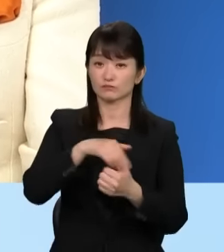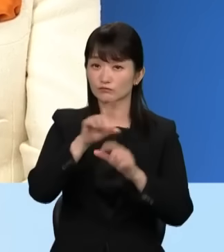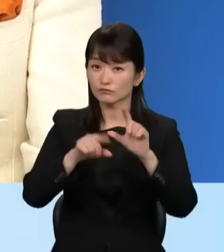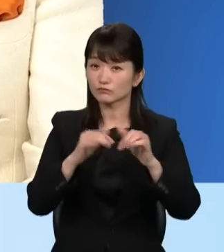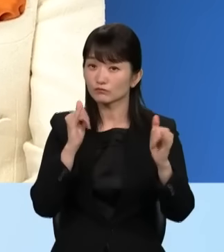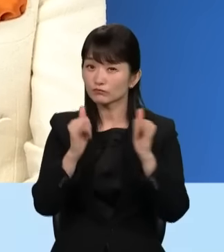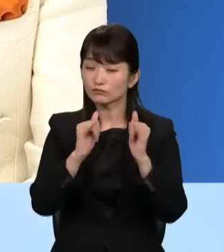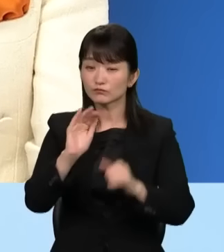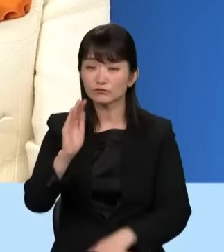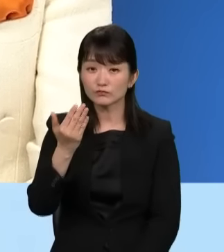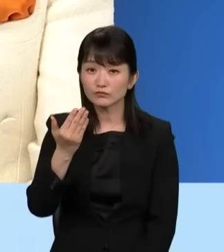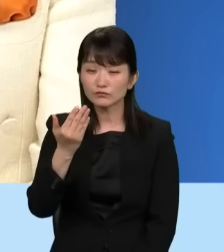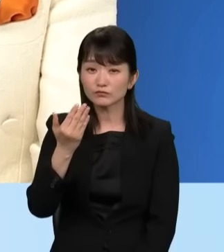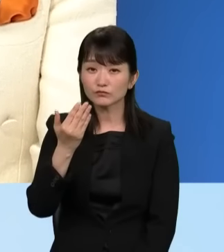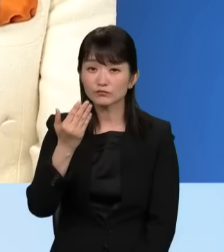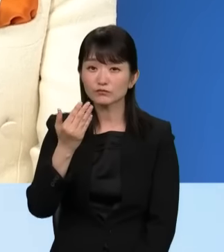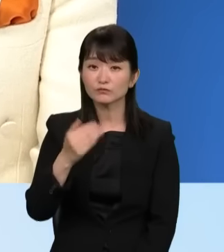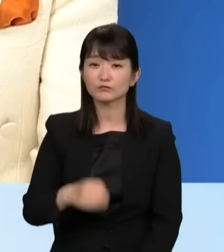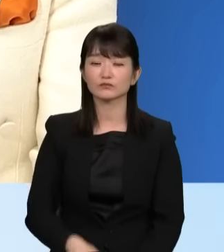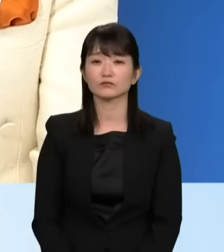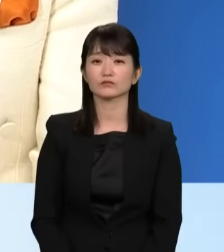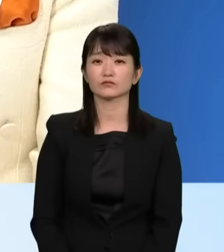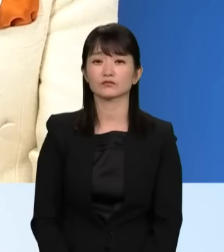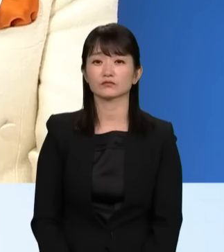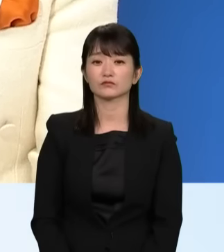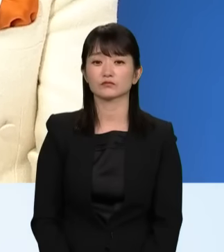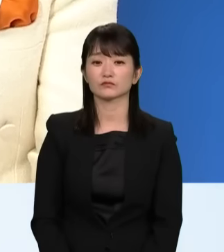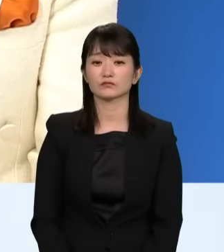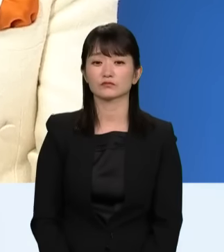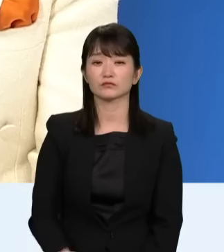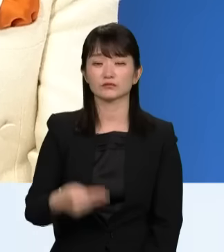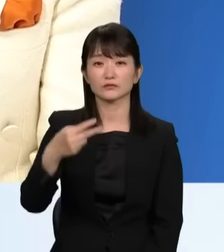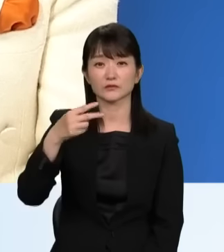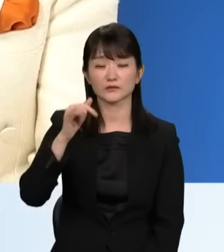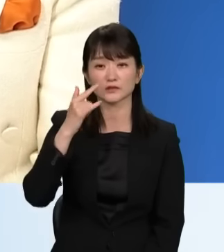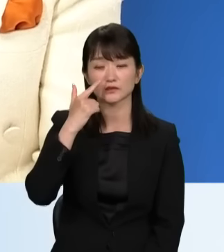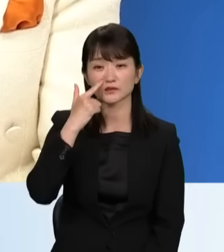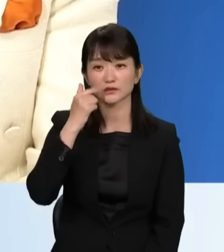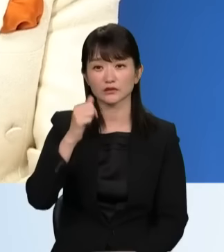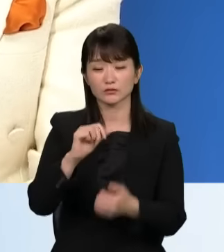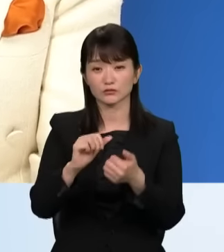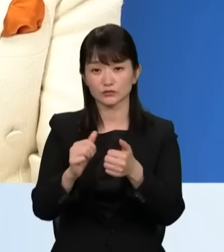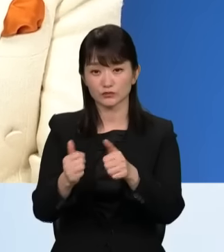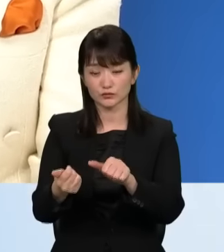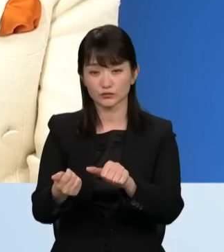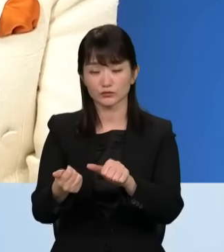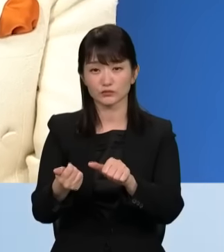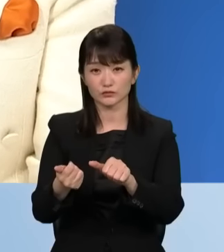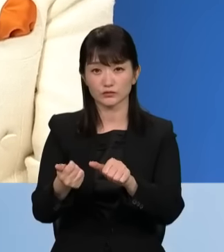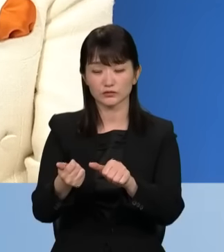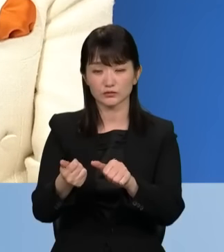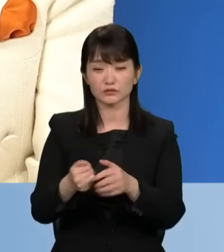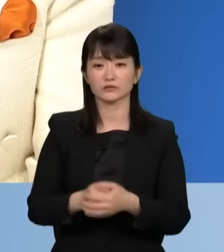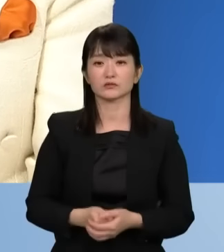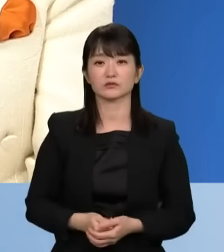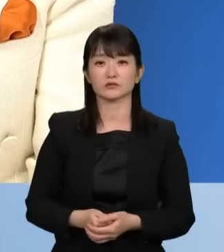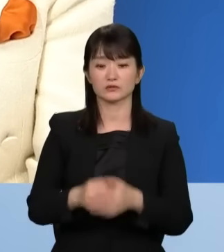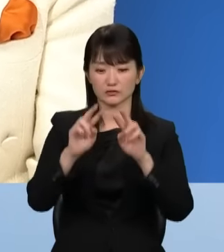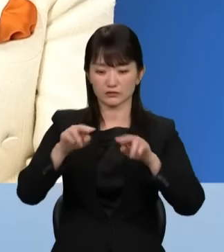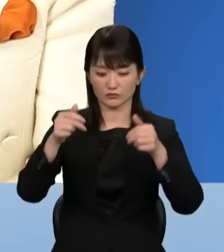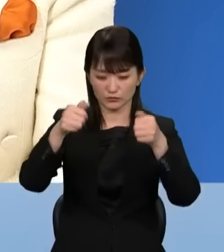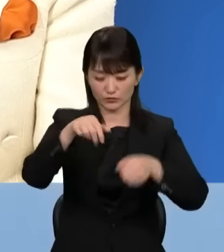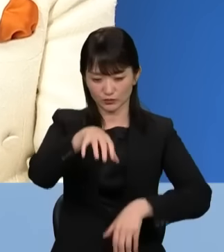통화가 이루어졌던 건가요 왜냐면 상이었습니다 빈소에 계셨을 것 같은데 그렇죠 빈소에 있었고요 그때 뭐 우원식